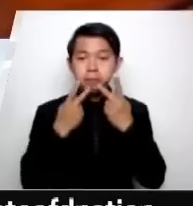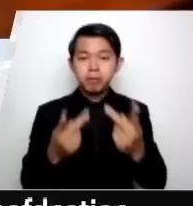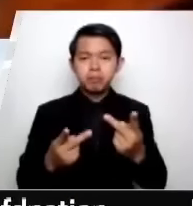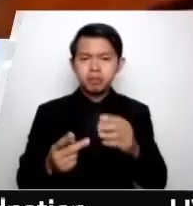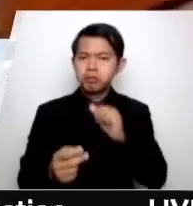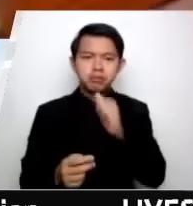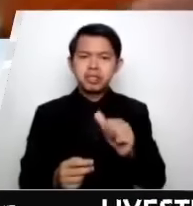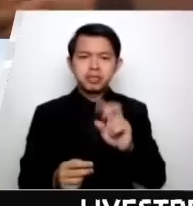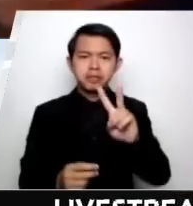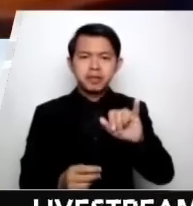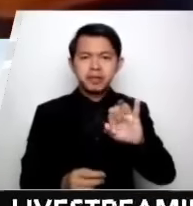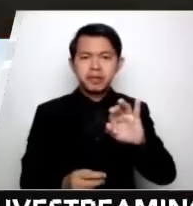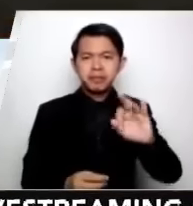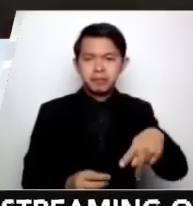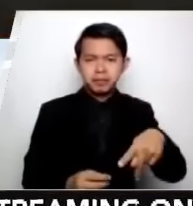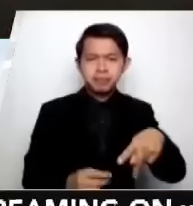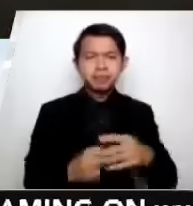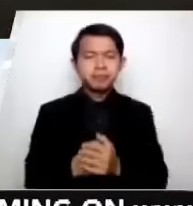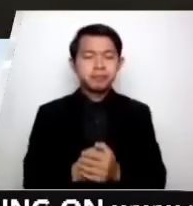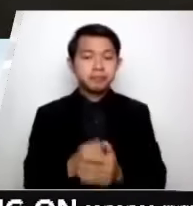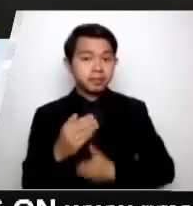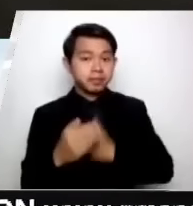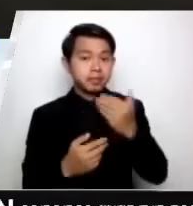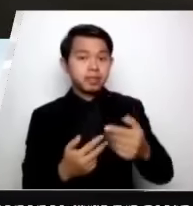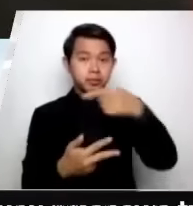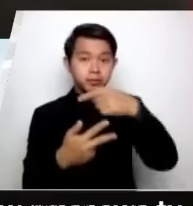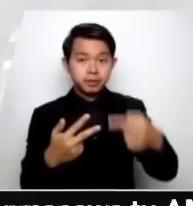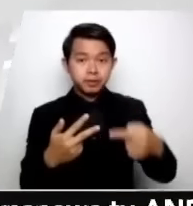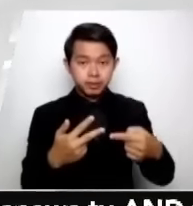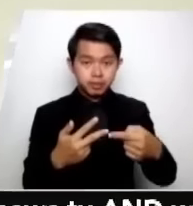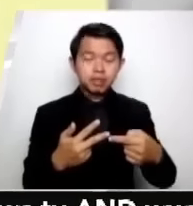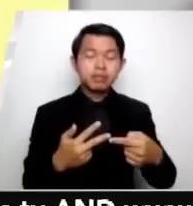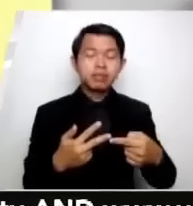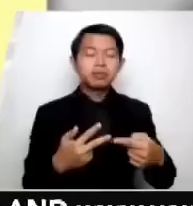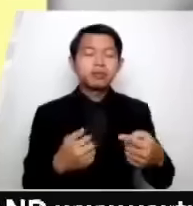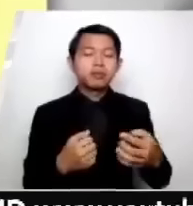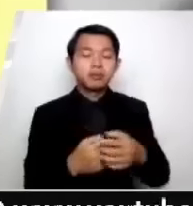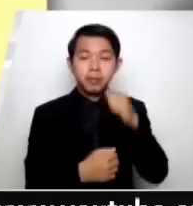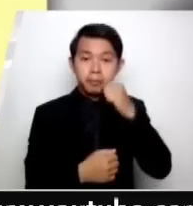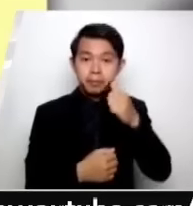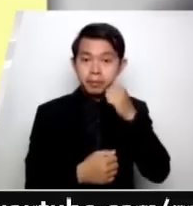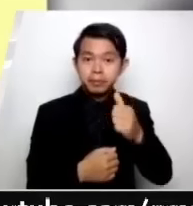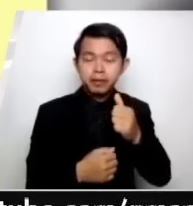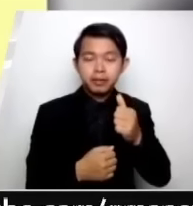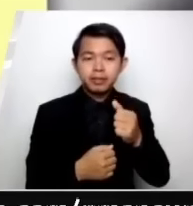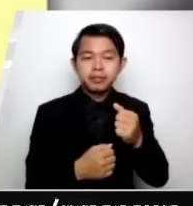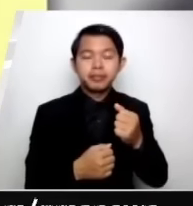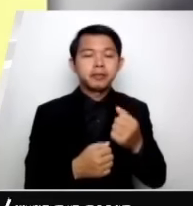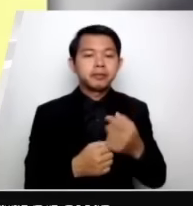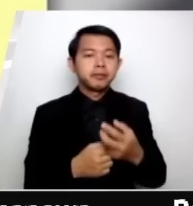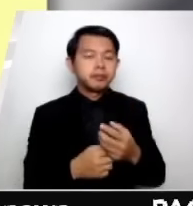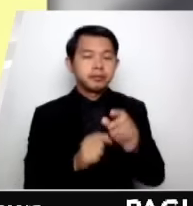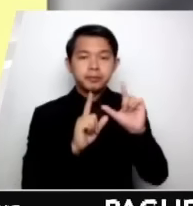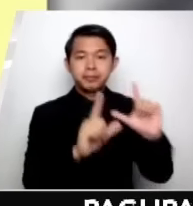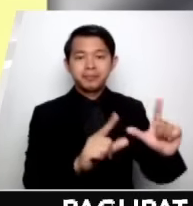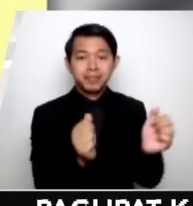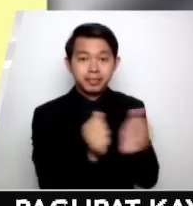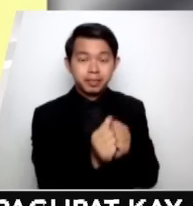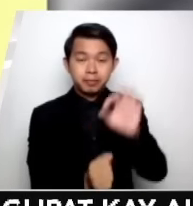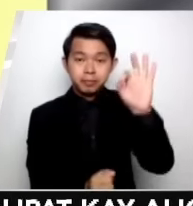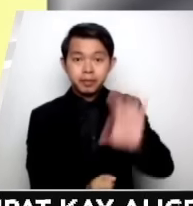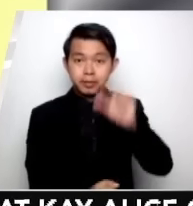din ang tatlong babaeng kapwa-akusado ni Pastor Apollo Kibuloy. Pinalipat ng Pasig City RTC ang kustodiya ni Guo sa Pasig City